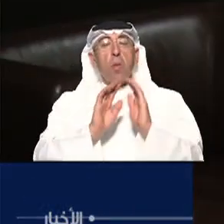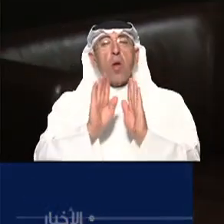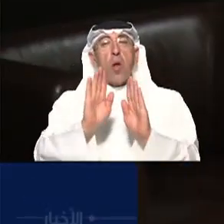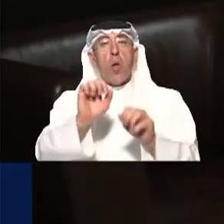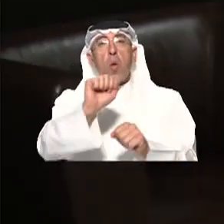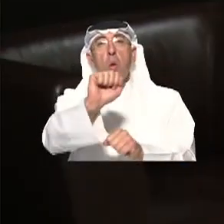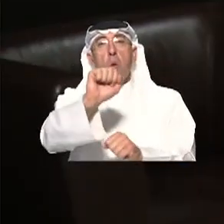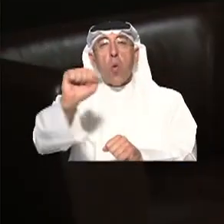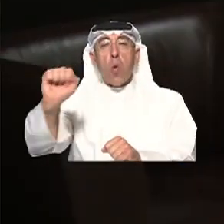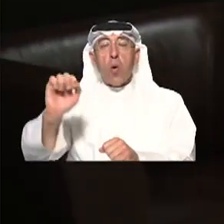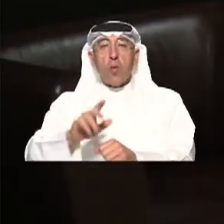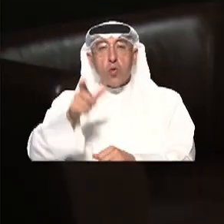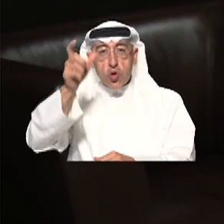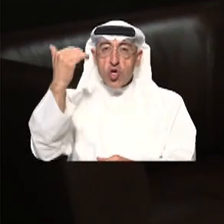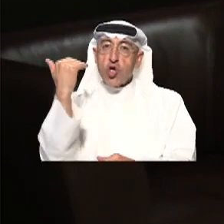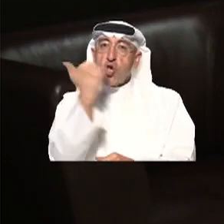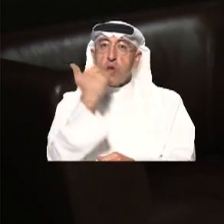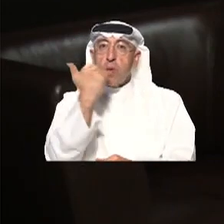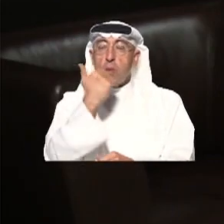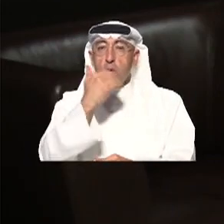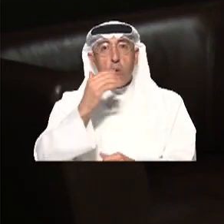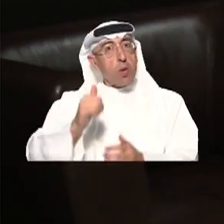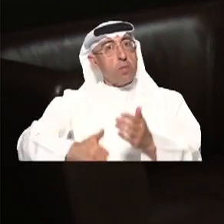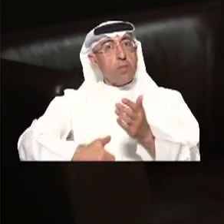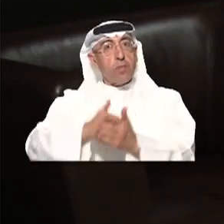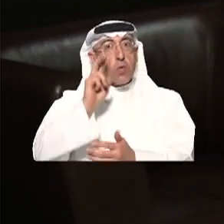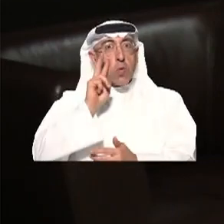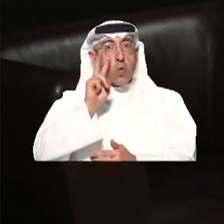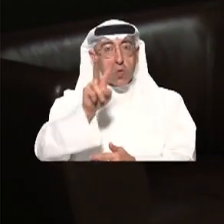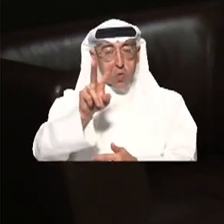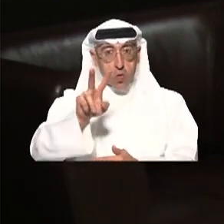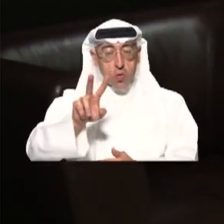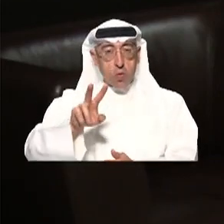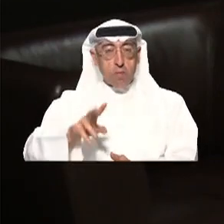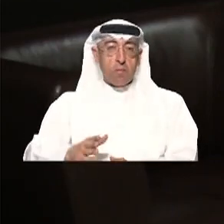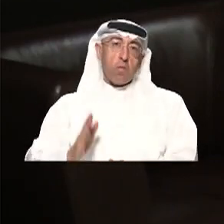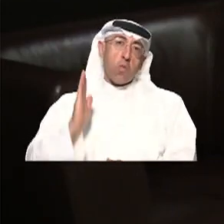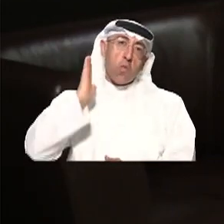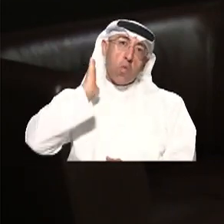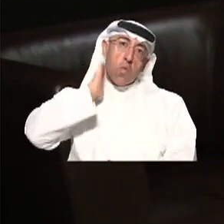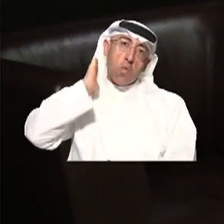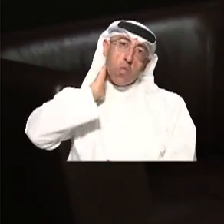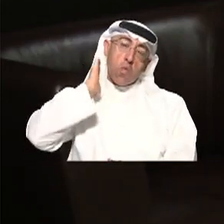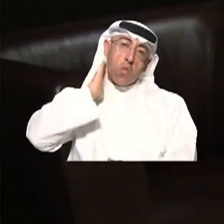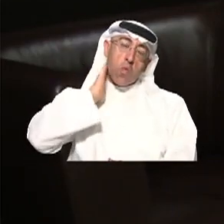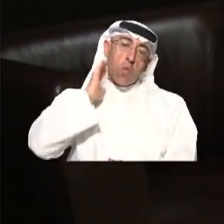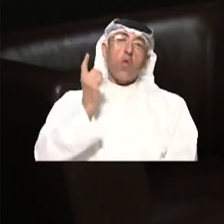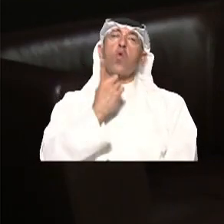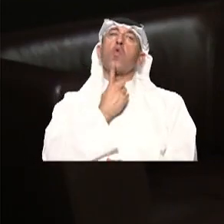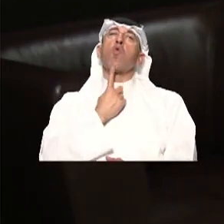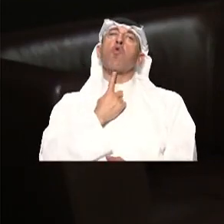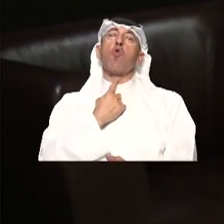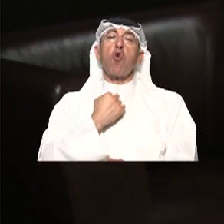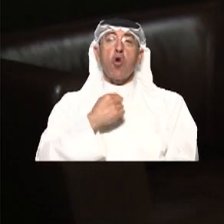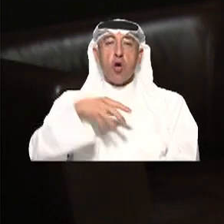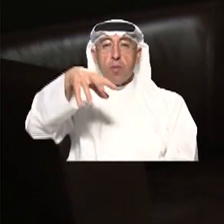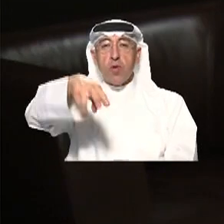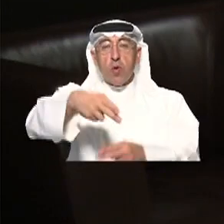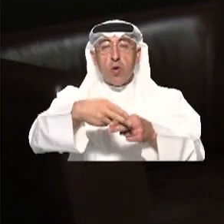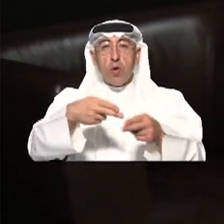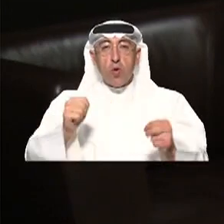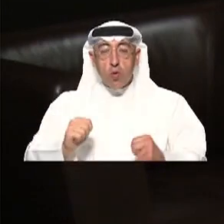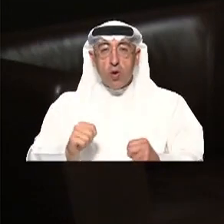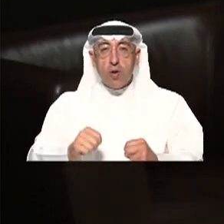الكويت يثبتون اليوم بأنهم على قدر المسؤولية وبأنهم شباب محب لوطنه، ليس بالشعارات